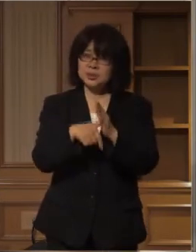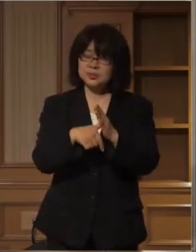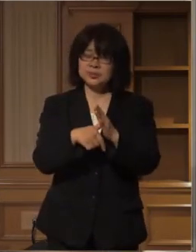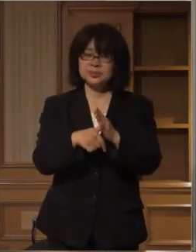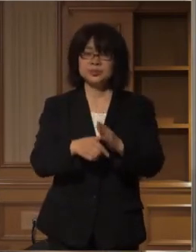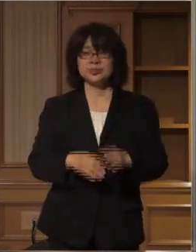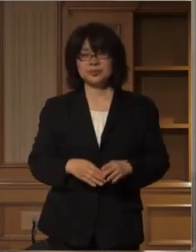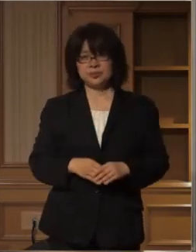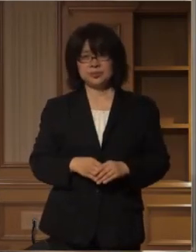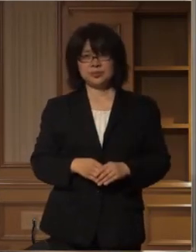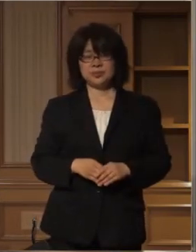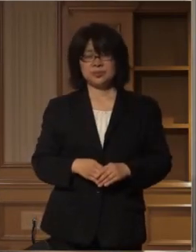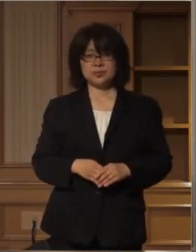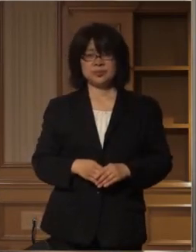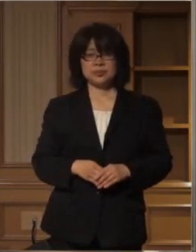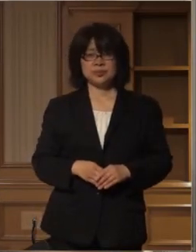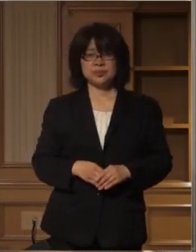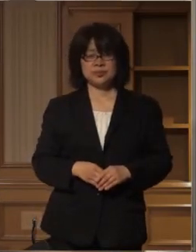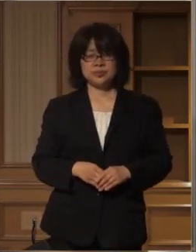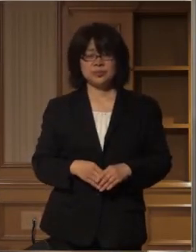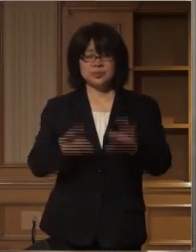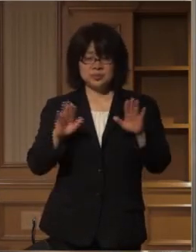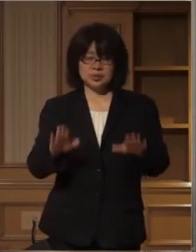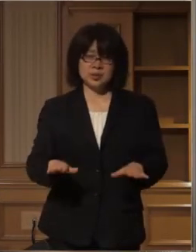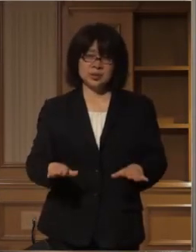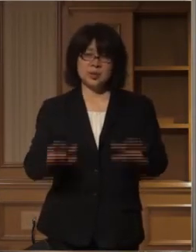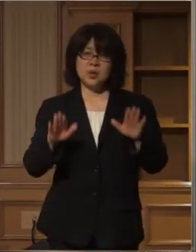教の、タイトルは約束の成